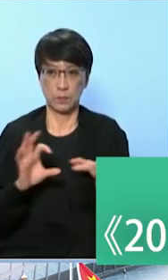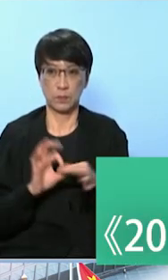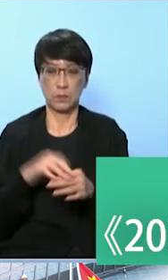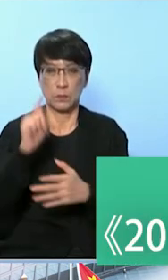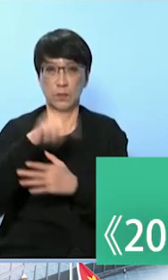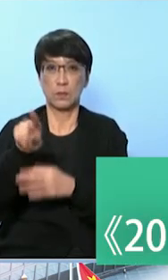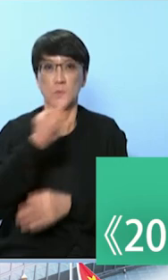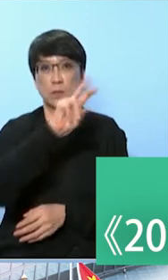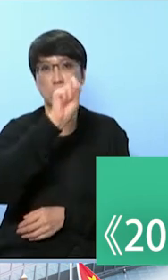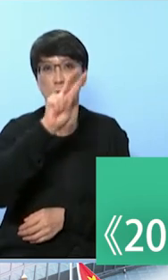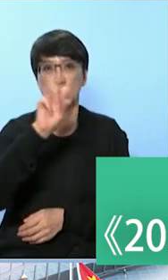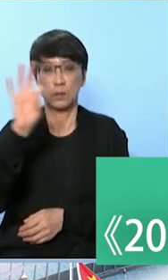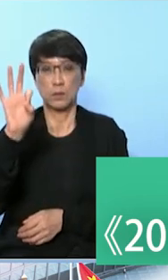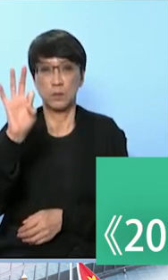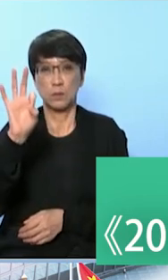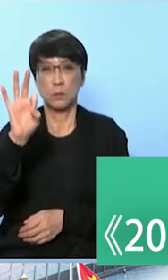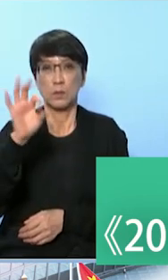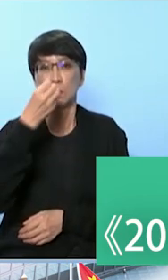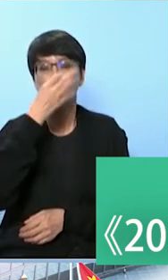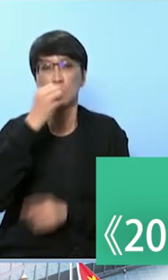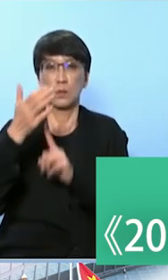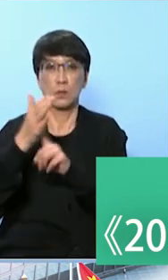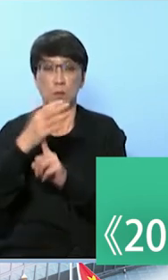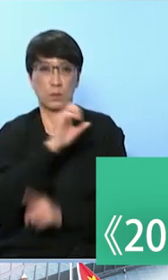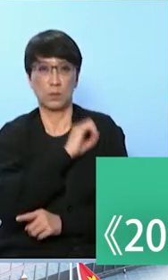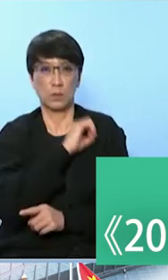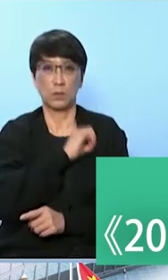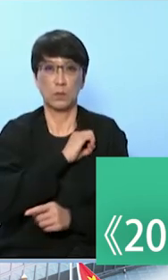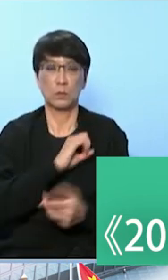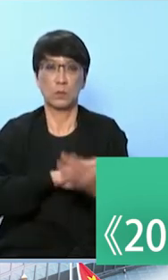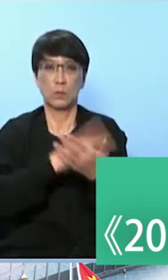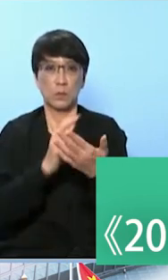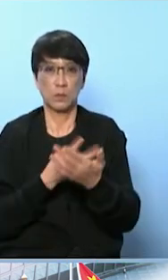持通過《2023年區旗及區徽條例修訂草案》。